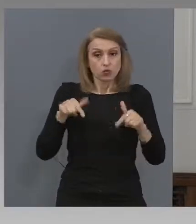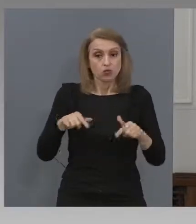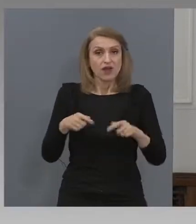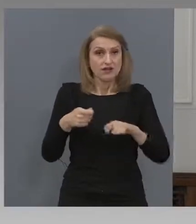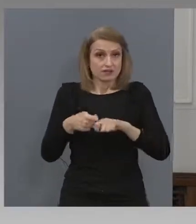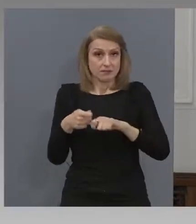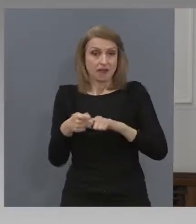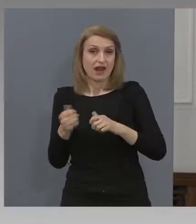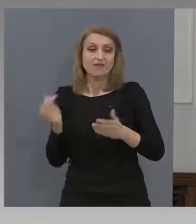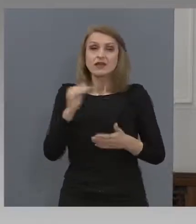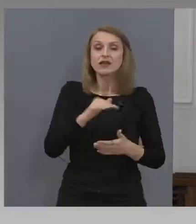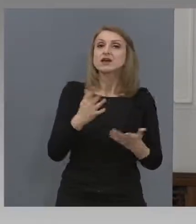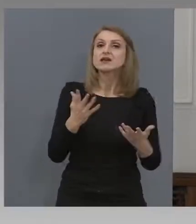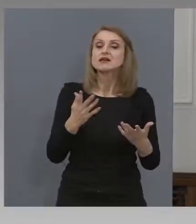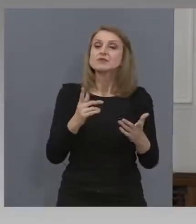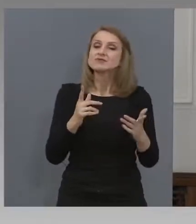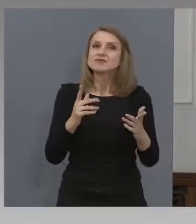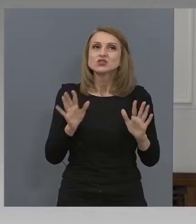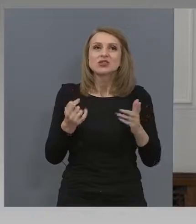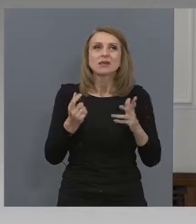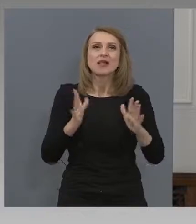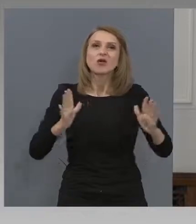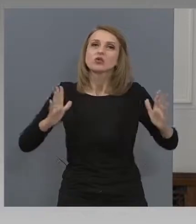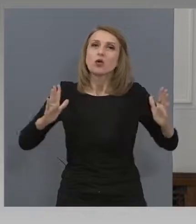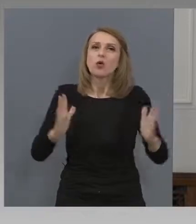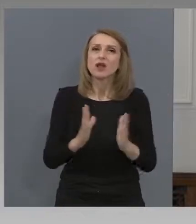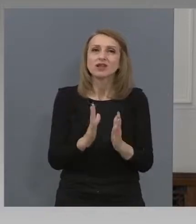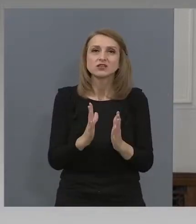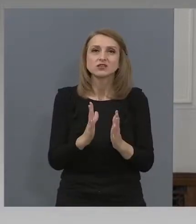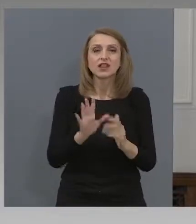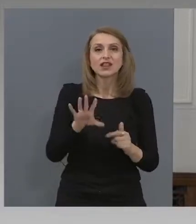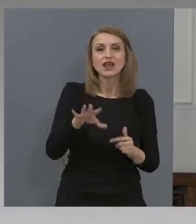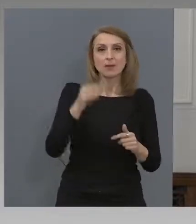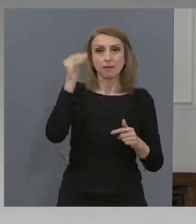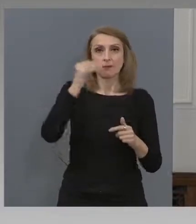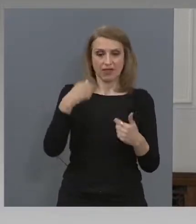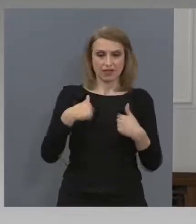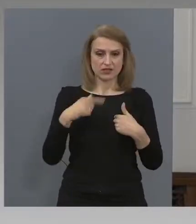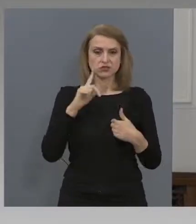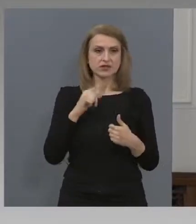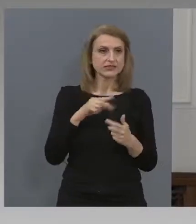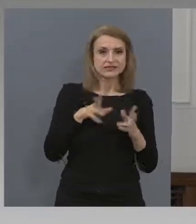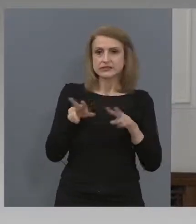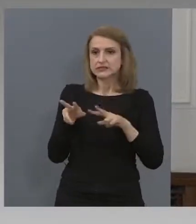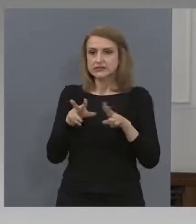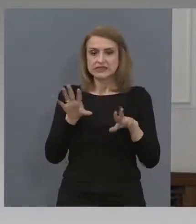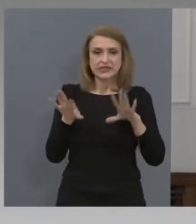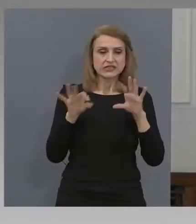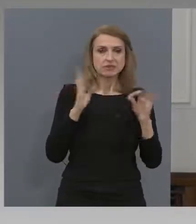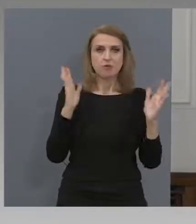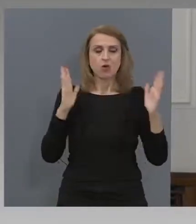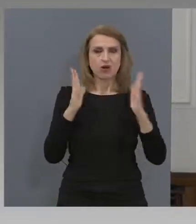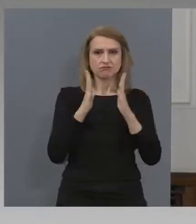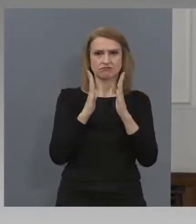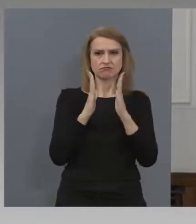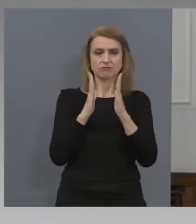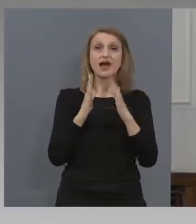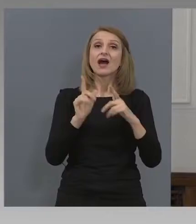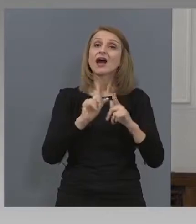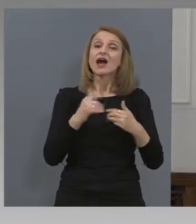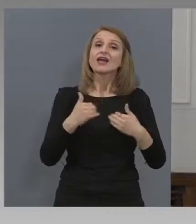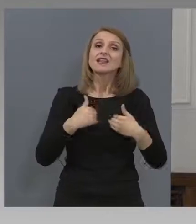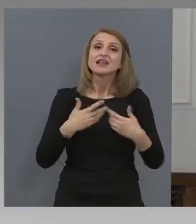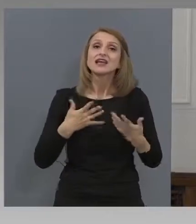прилага, да доведе и до ограничение на избора пред българския потребител. А всъщност нашата задача е да пазим